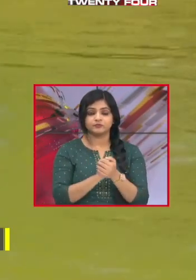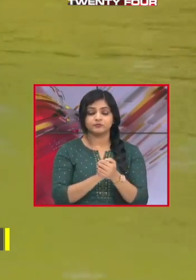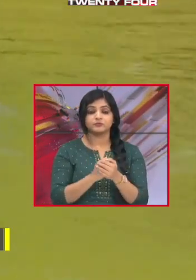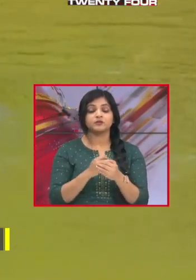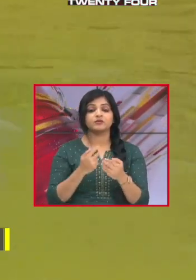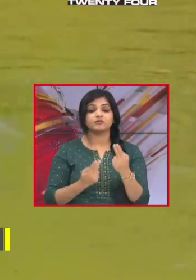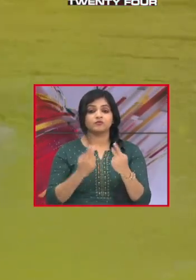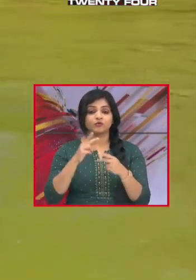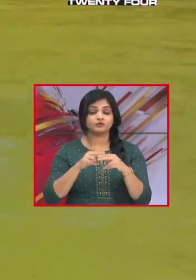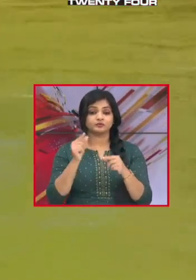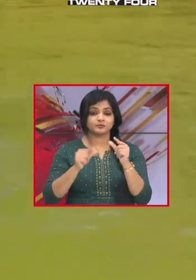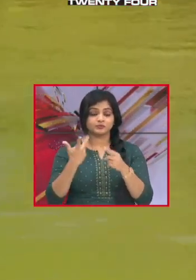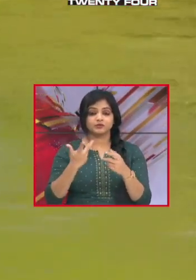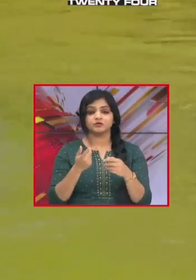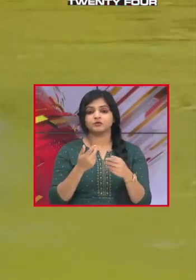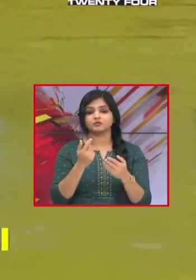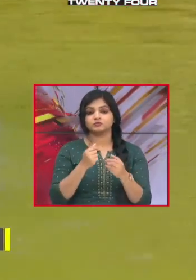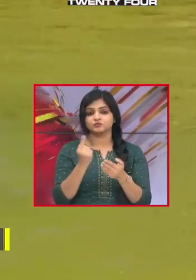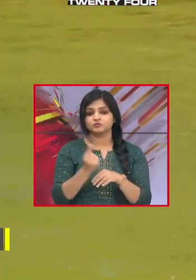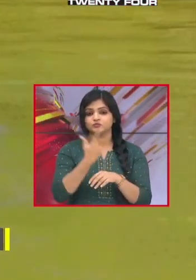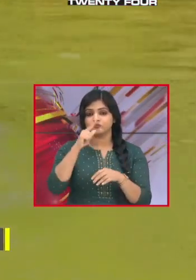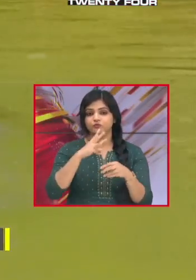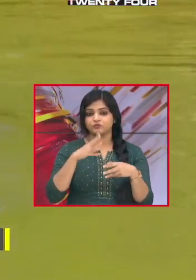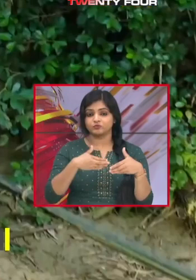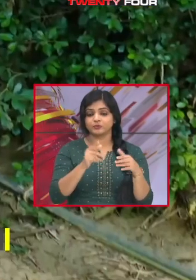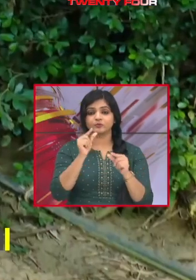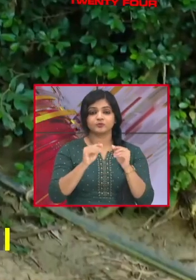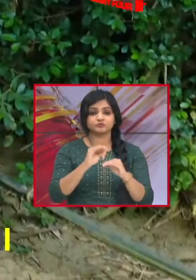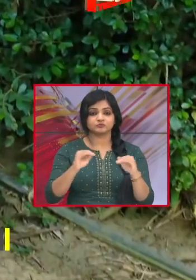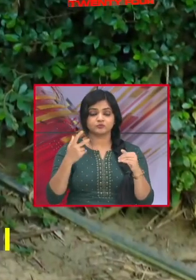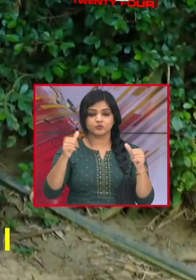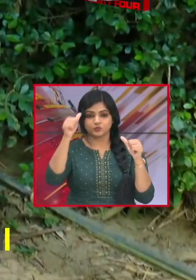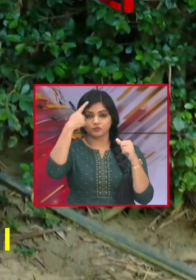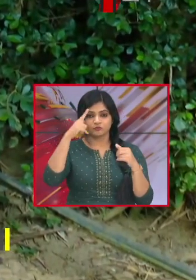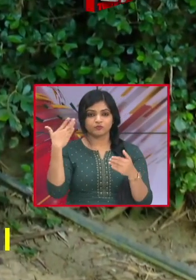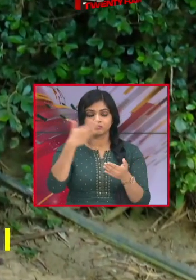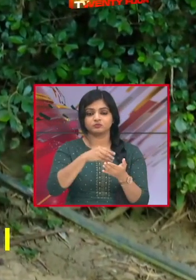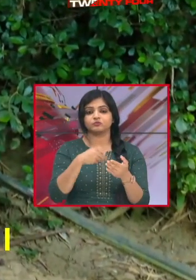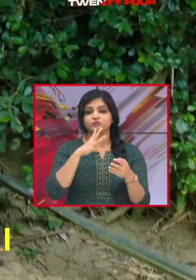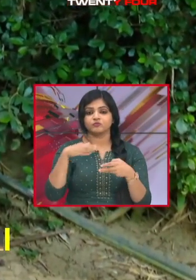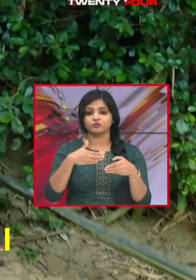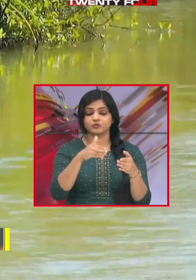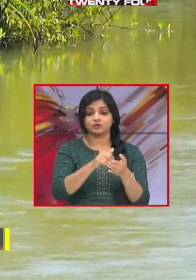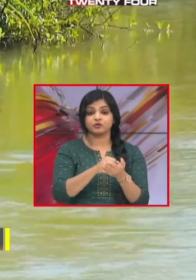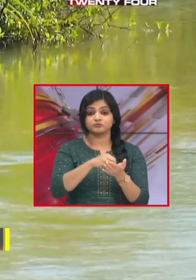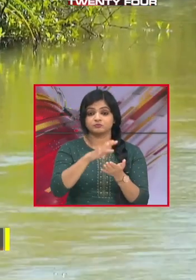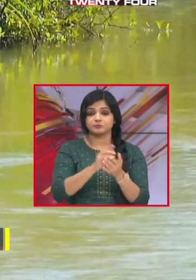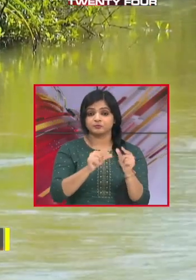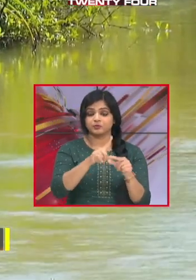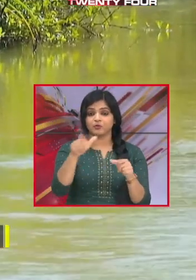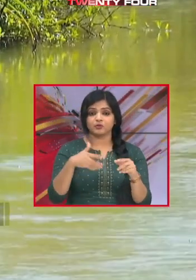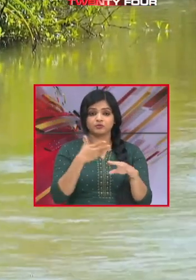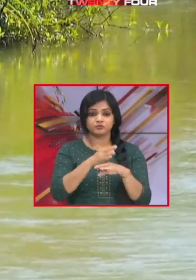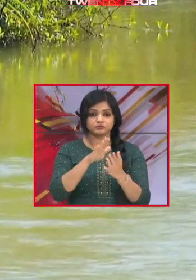ഉൾപ്പെടെയുള്ളവർ ഈ പുഴയെ ആശ്രയിക്കുന്നുണ്ട്. കുട്ടികൾ കുളിക്കുന്നതും ഇവിടെയാണ്. സരിതയെ മുതല ആക്രമിച്ചതോടെ നാട്ടുകാർ